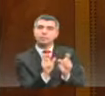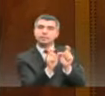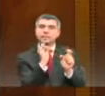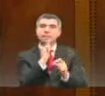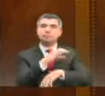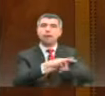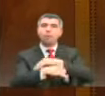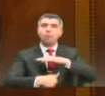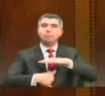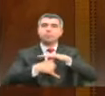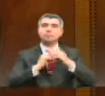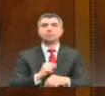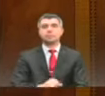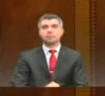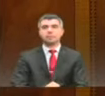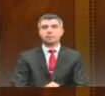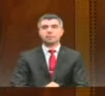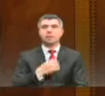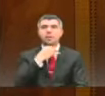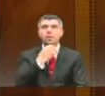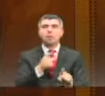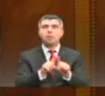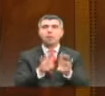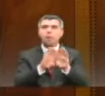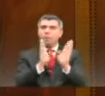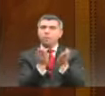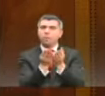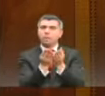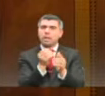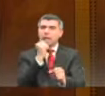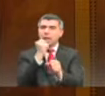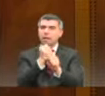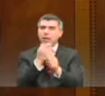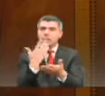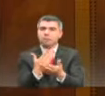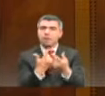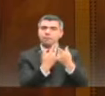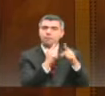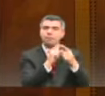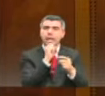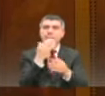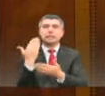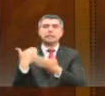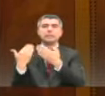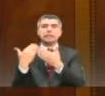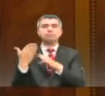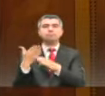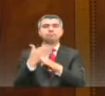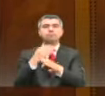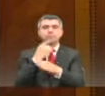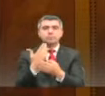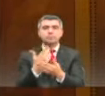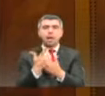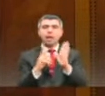العمومية. وعلى الرغم من الإنجازات الكثيرة التي شهدتها الولاية المنتهية على المستوى